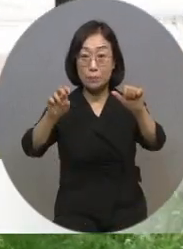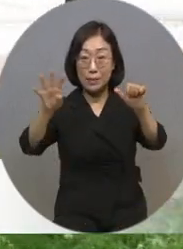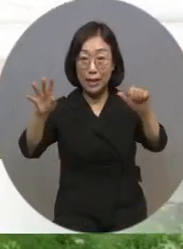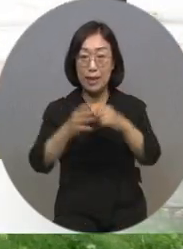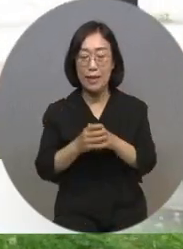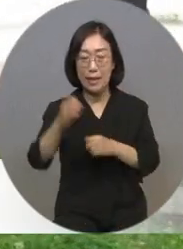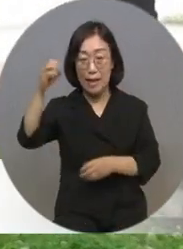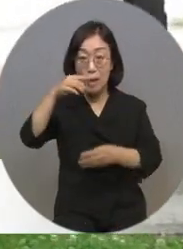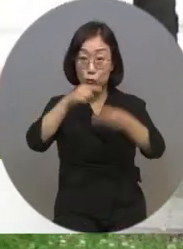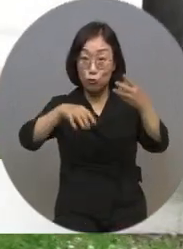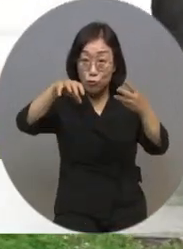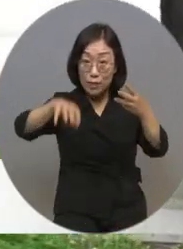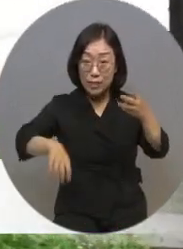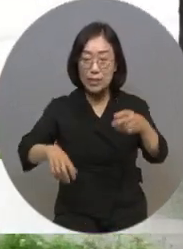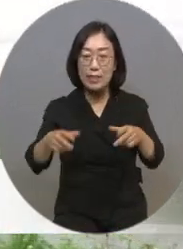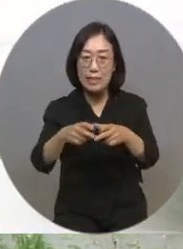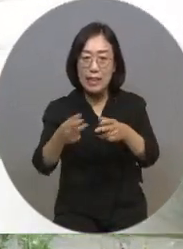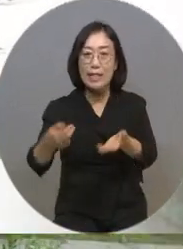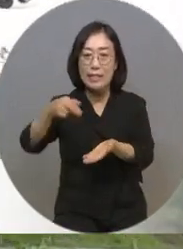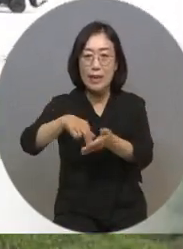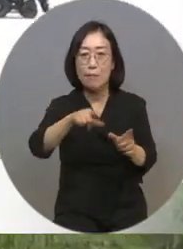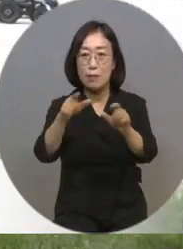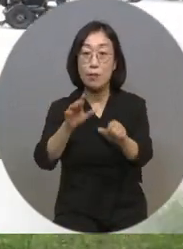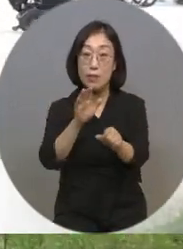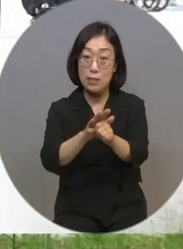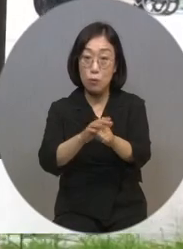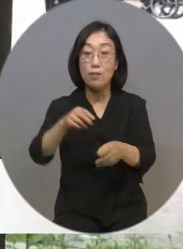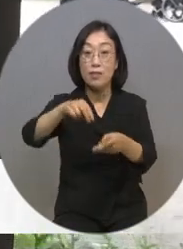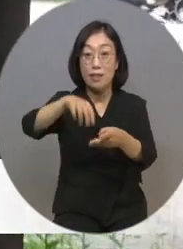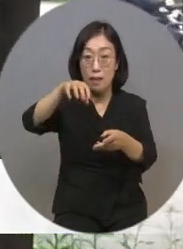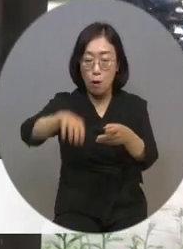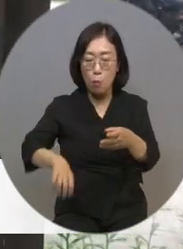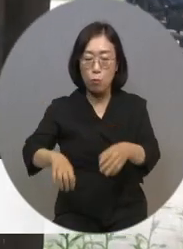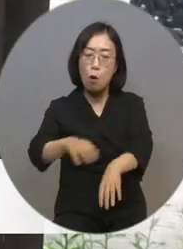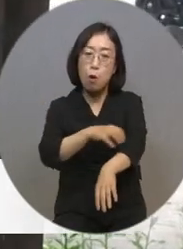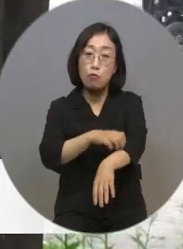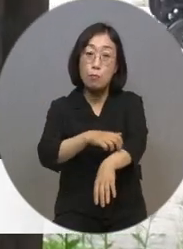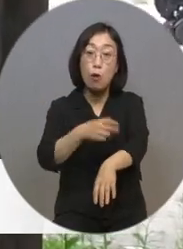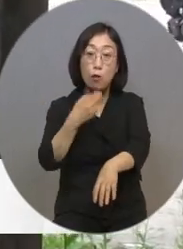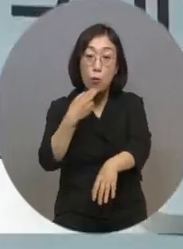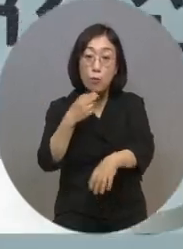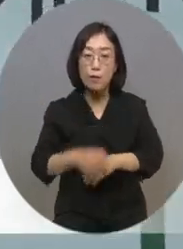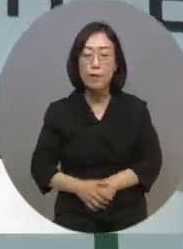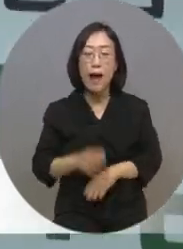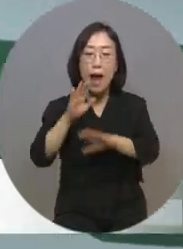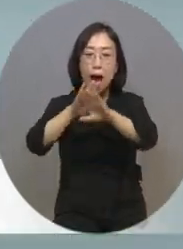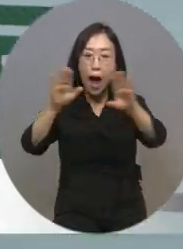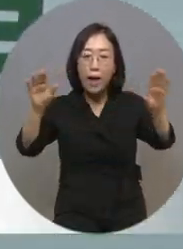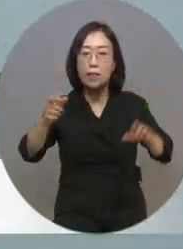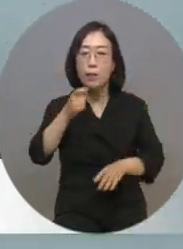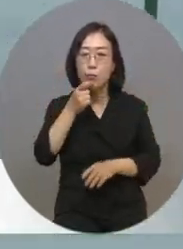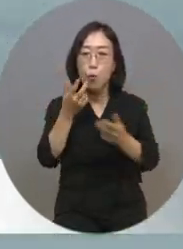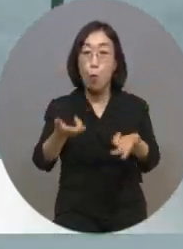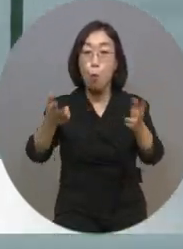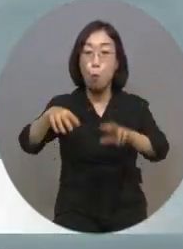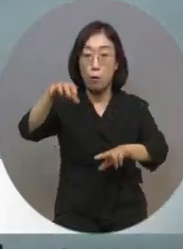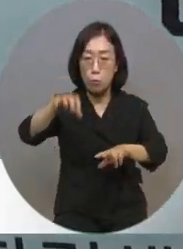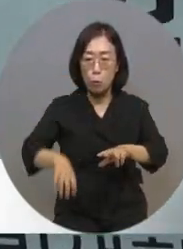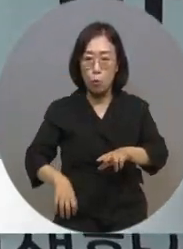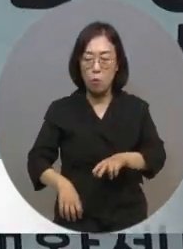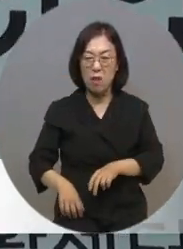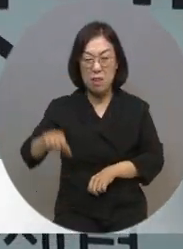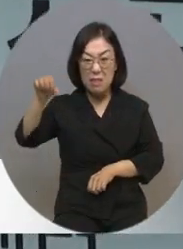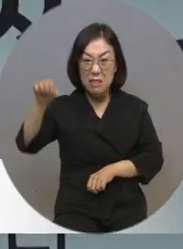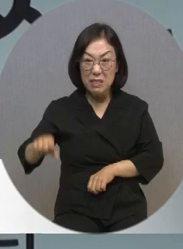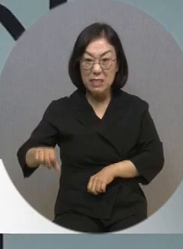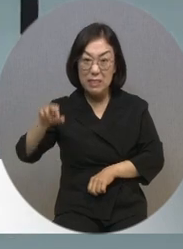장애인 자립생활지원센터는 양주시의 무장애 공원으로 조성된 하늘물 글린 공원에서 틀림이 아닌 다름을 알리는